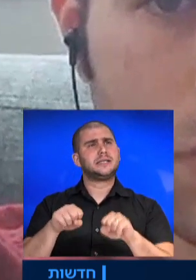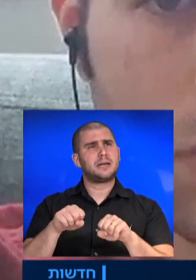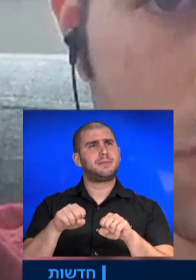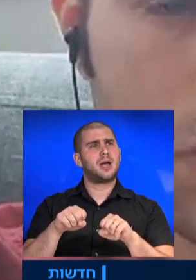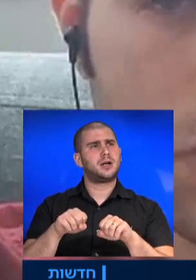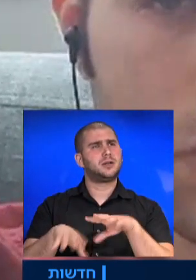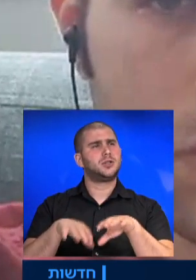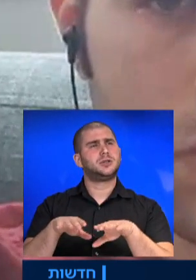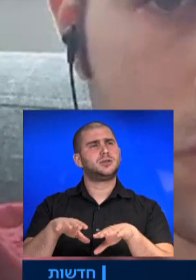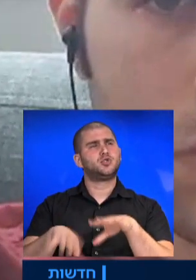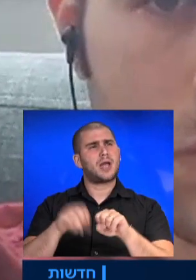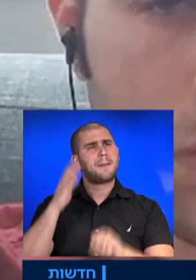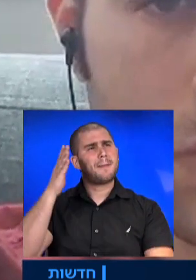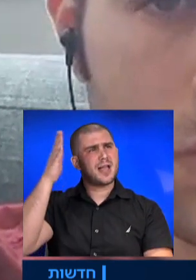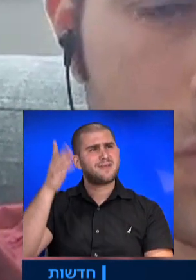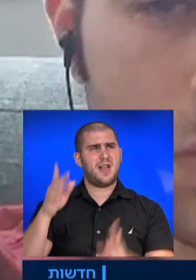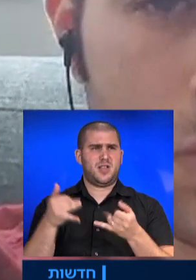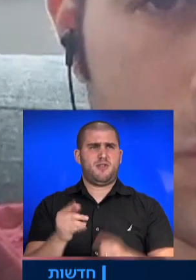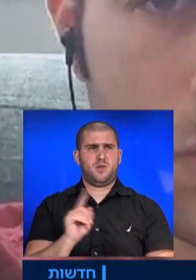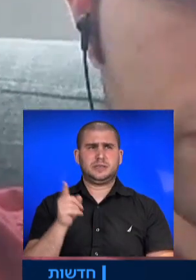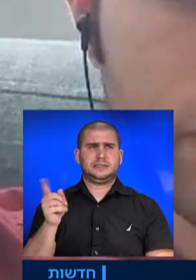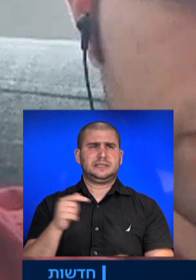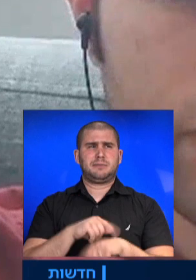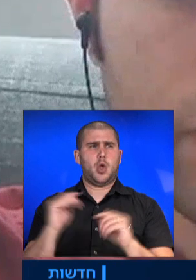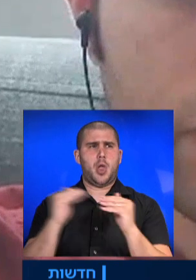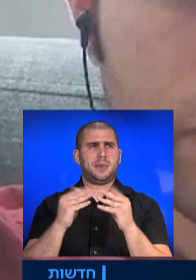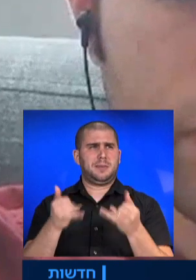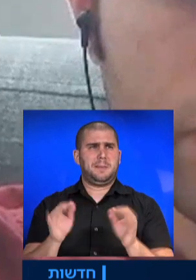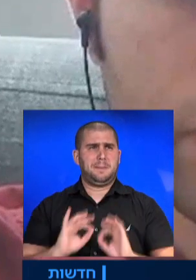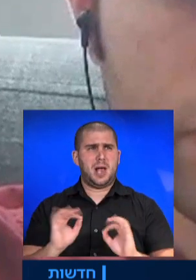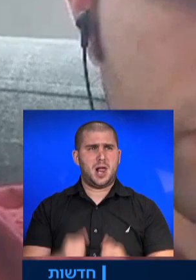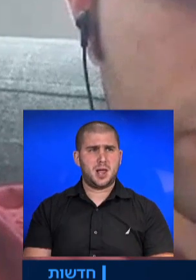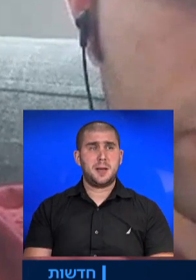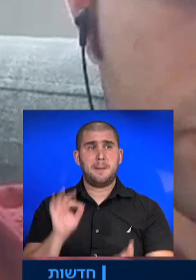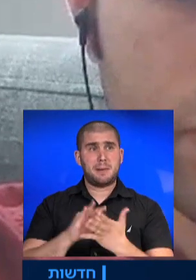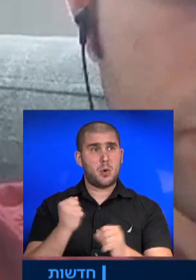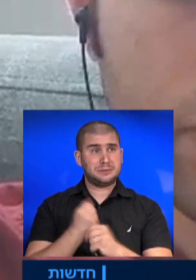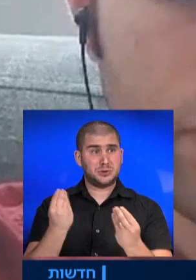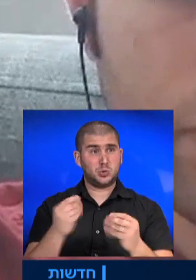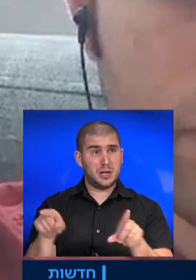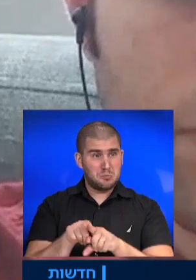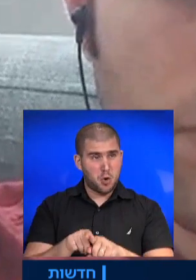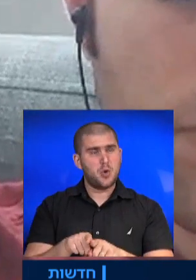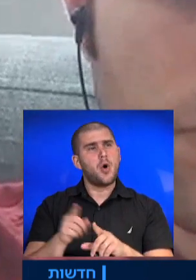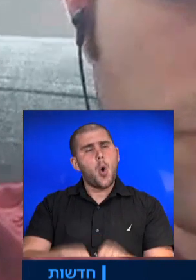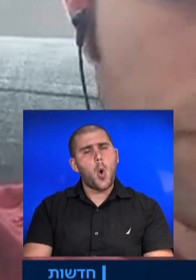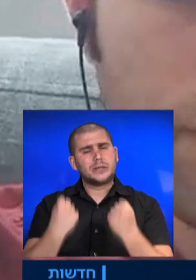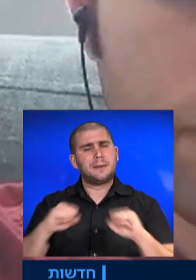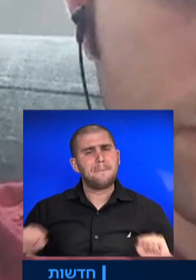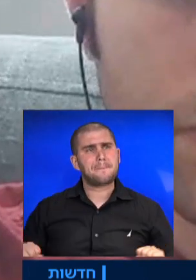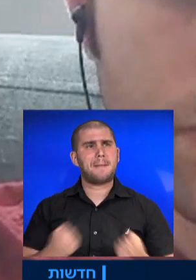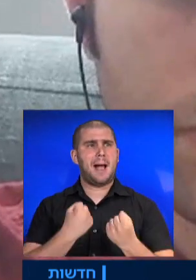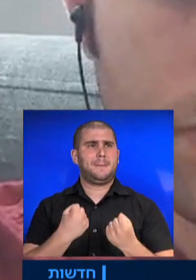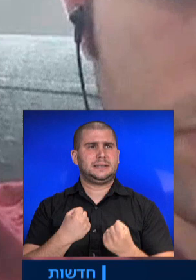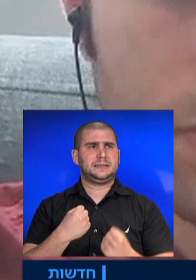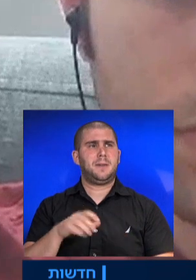في المستقبل وليس الان الان الوقت غير مناسب ابدا انما تقدم بهذا انت تنسف طوال المشروع الذي